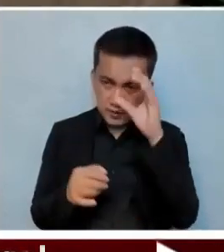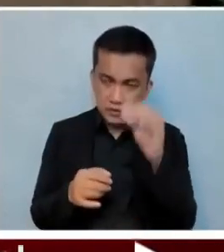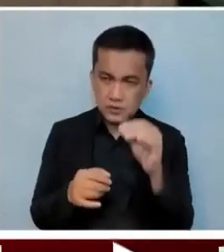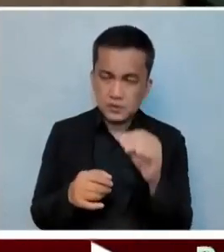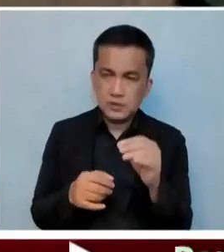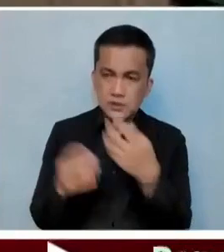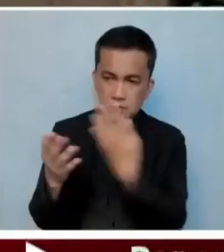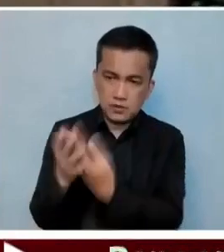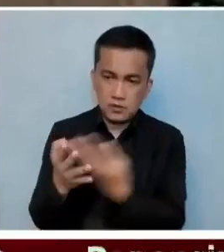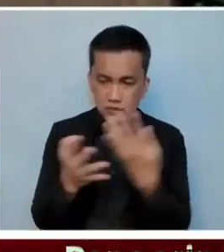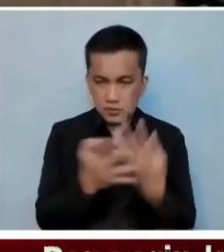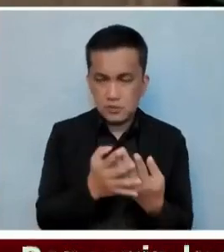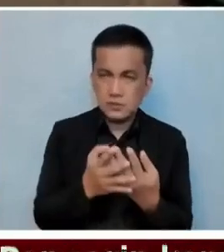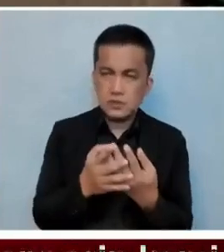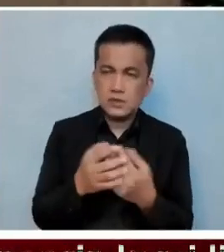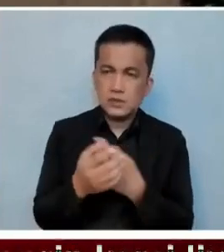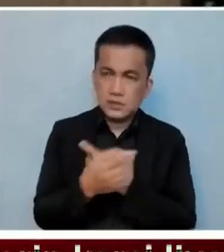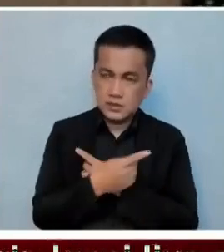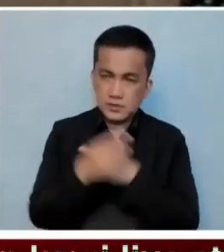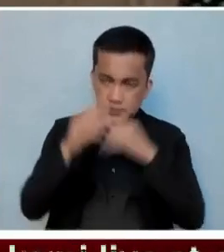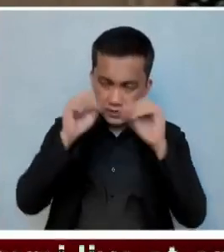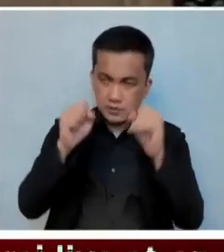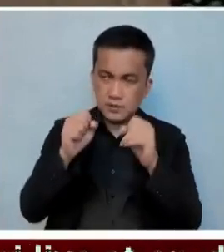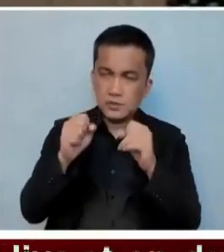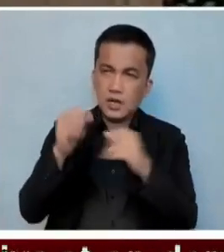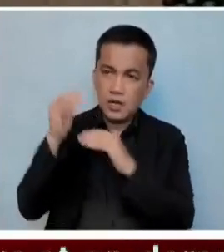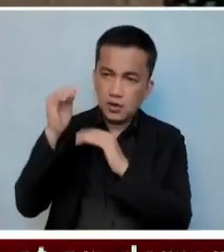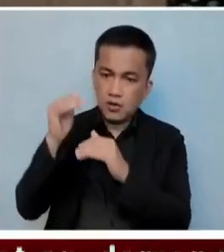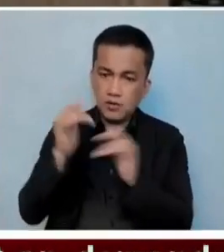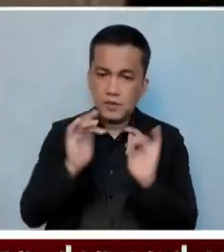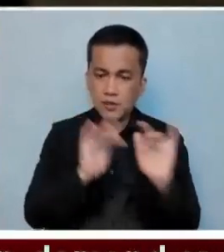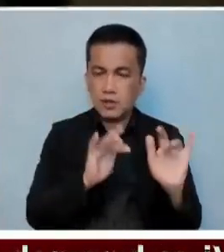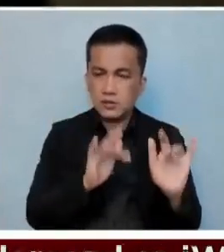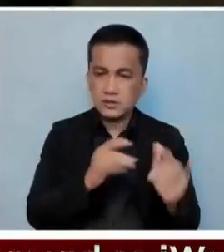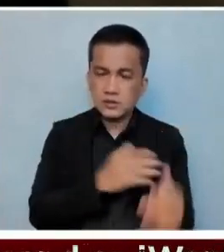Nakakulong na po, mahal na Pangulo, sana. Maawa po kayo sa aking anak.